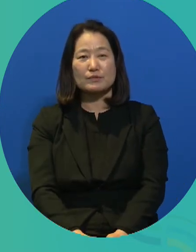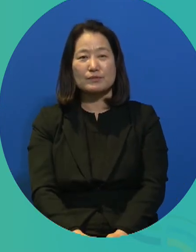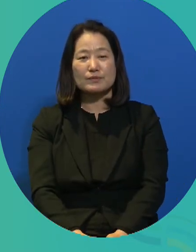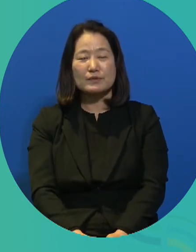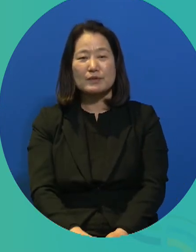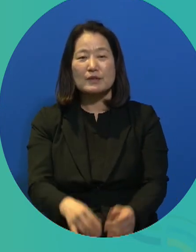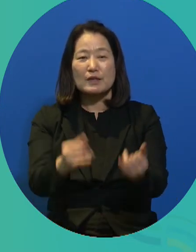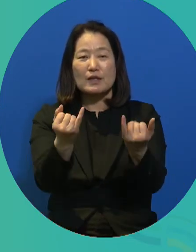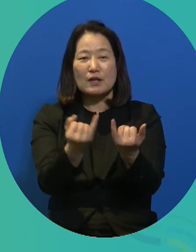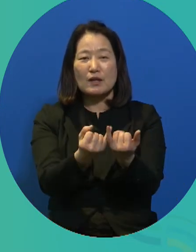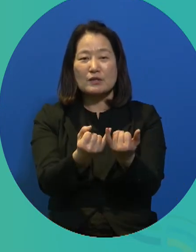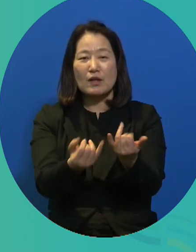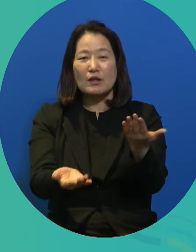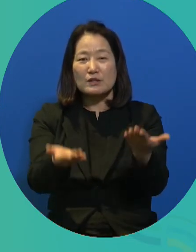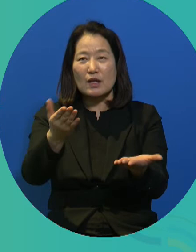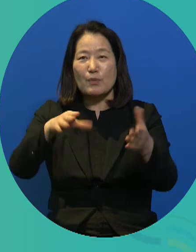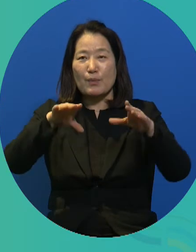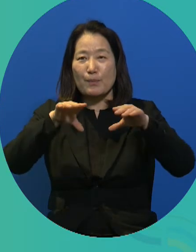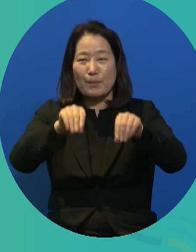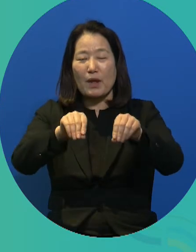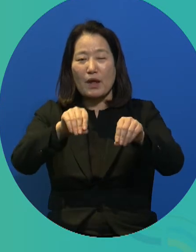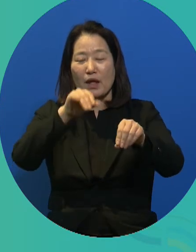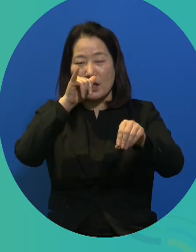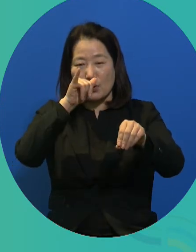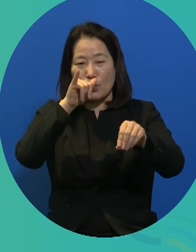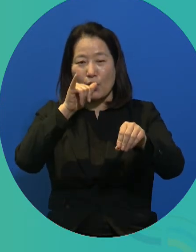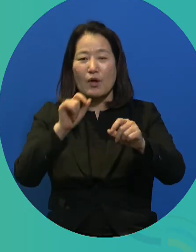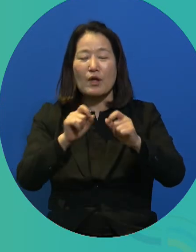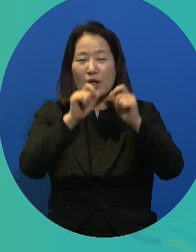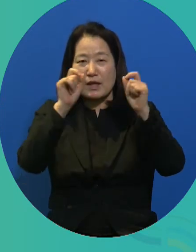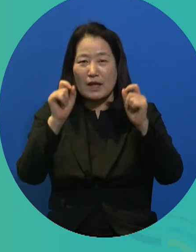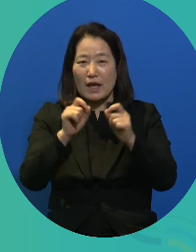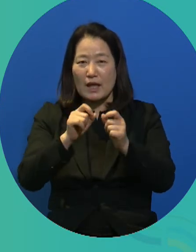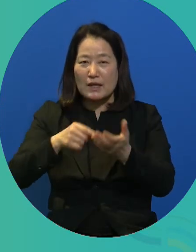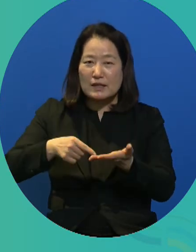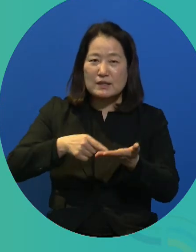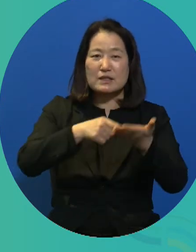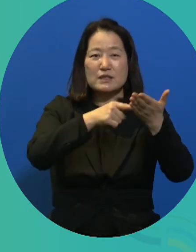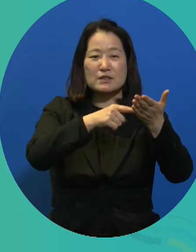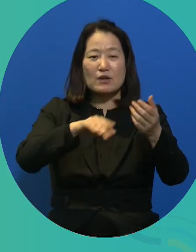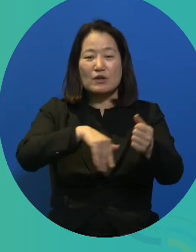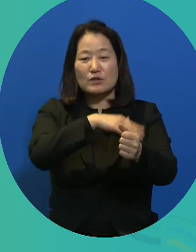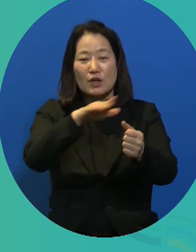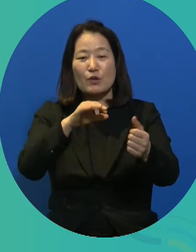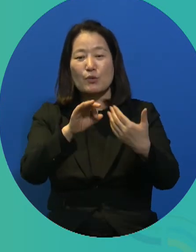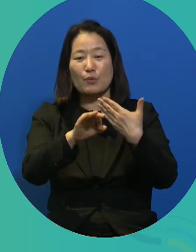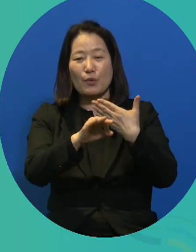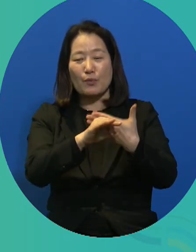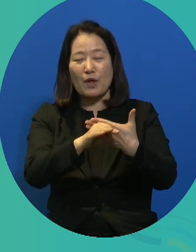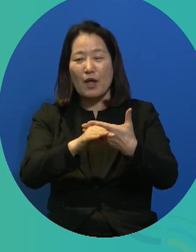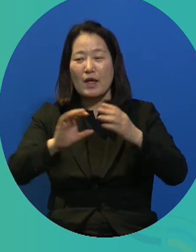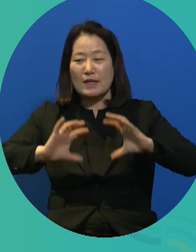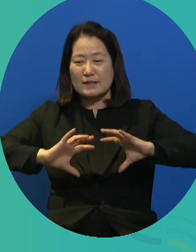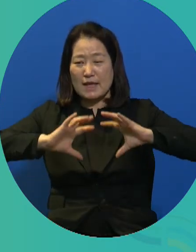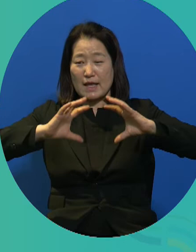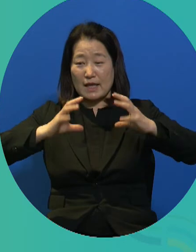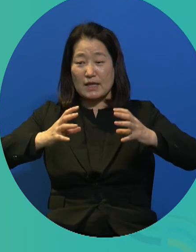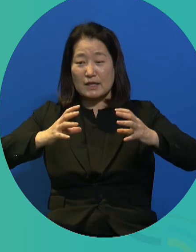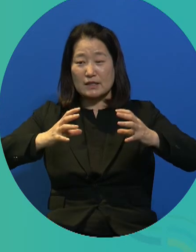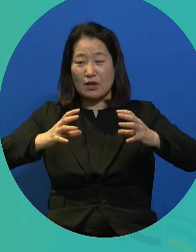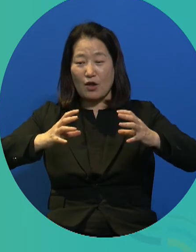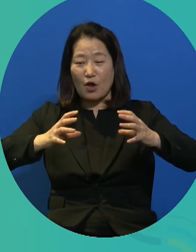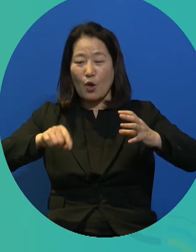여성차별철폐협약에 관련한 개인진정제도 역시도 이 이 전 세계적으로 여성과